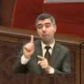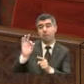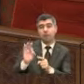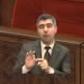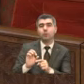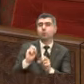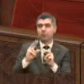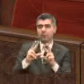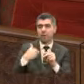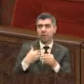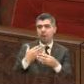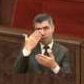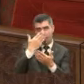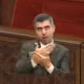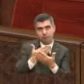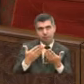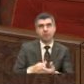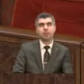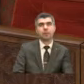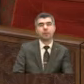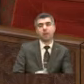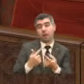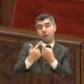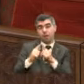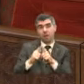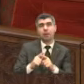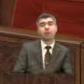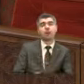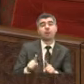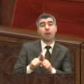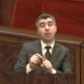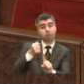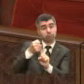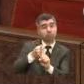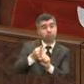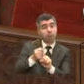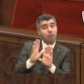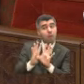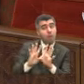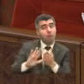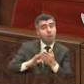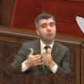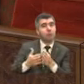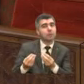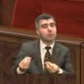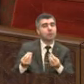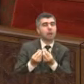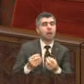ماشي غير في التشغيل، في مجال أخرى، ولكن هذا واحد الفضاء، واحد المجال اللي خصنا نزيدو نبذلو فيه مجهود